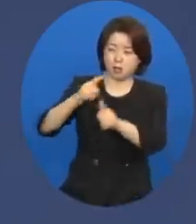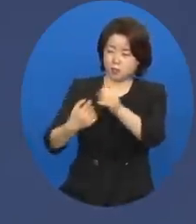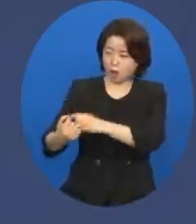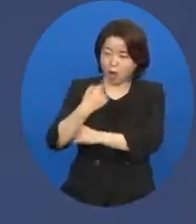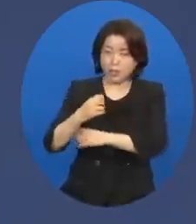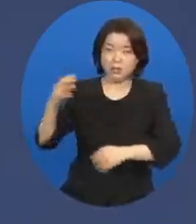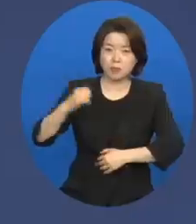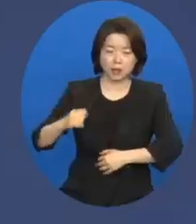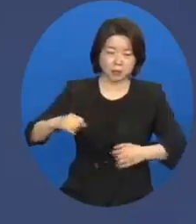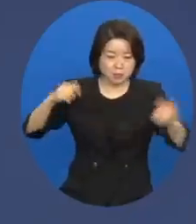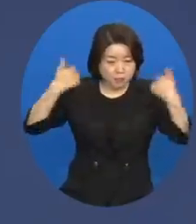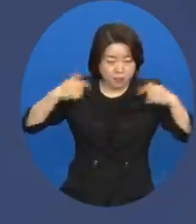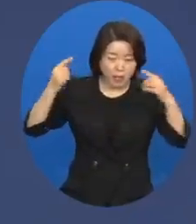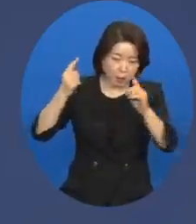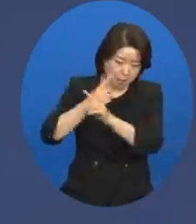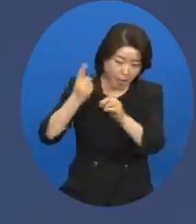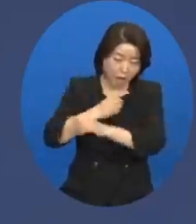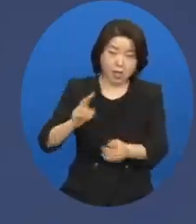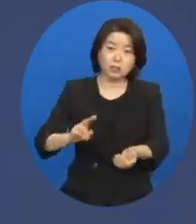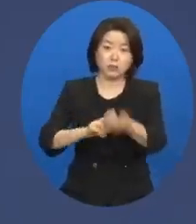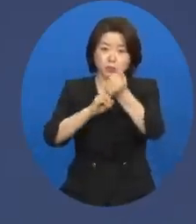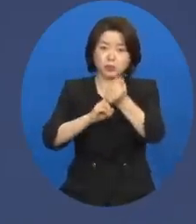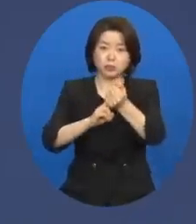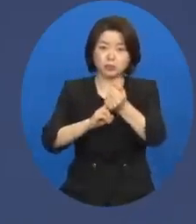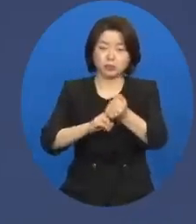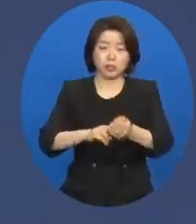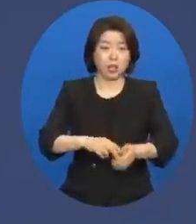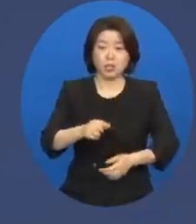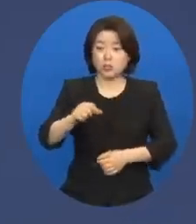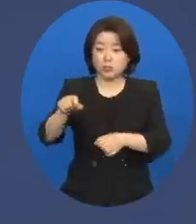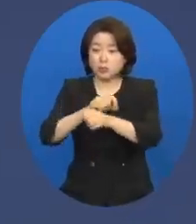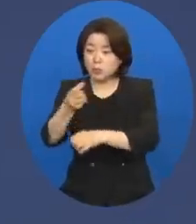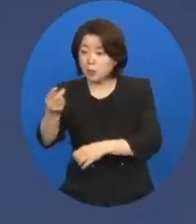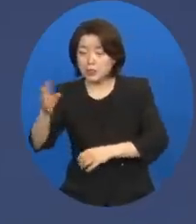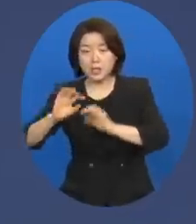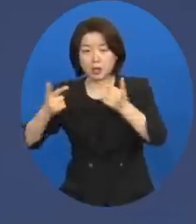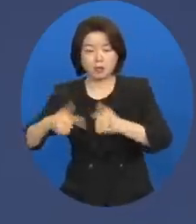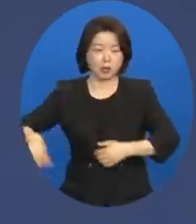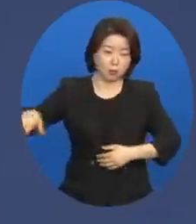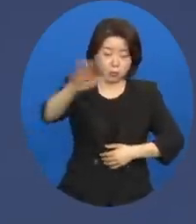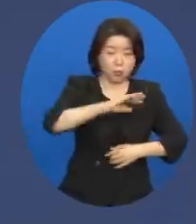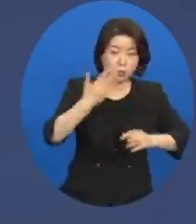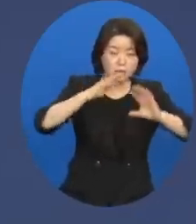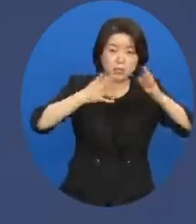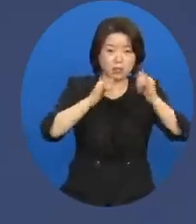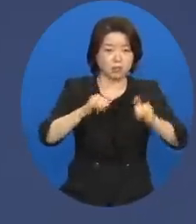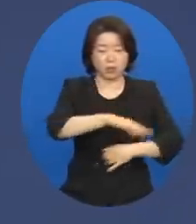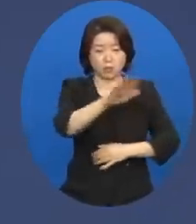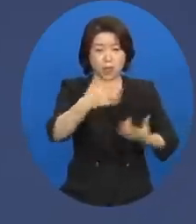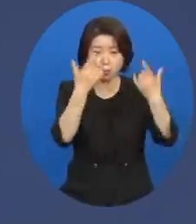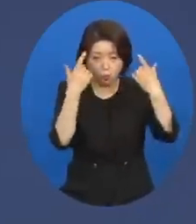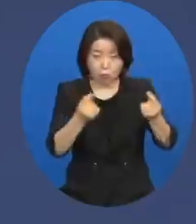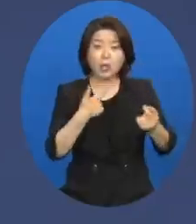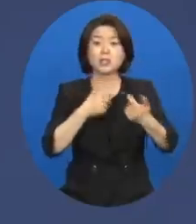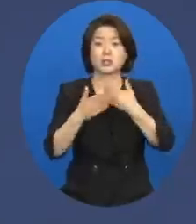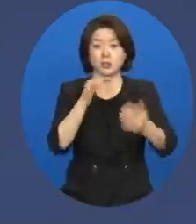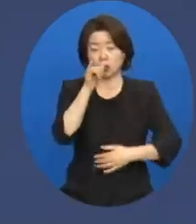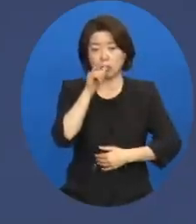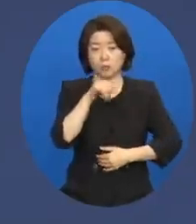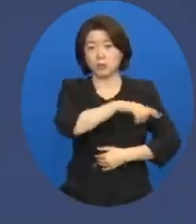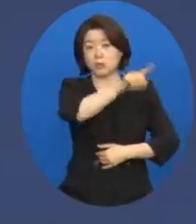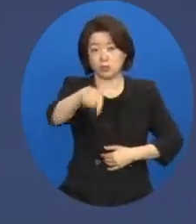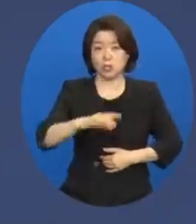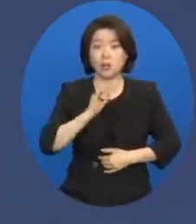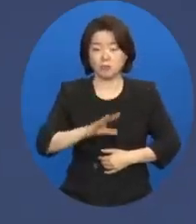능력을 매일 기적을 특수한 몇 사람이 아니라 모든 이스라엘 백성 전부가 주인공이 돼서 경험하고 산 건 이